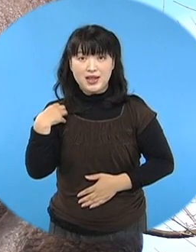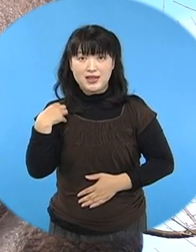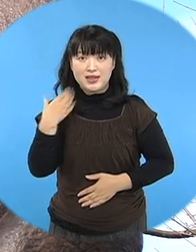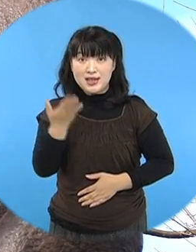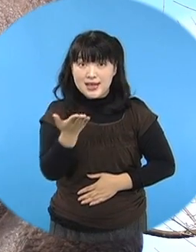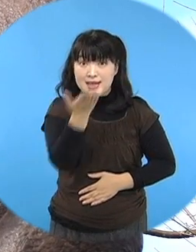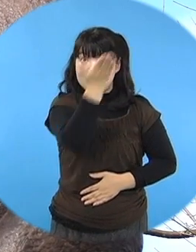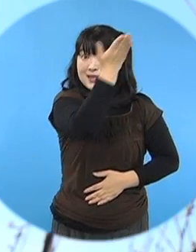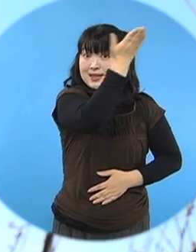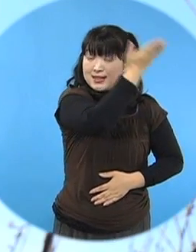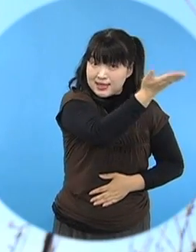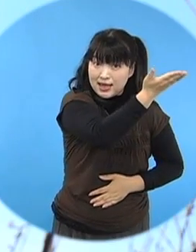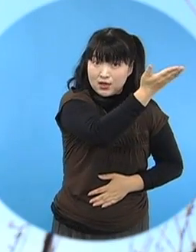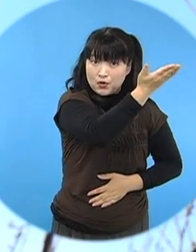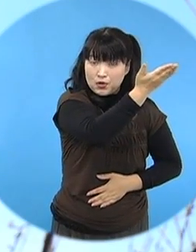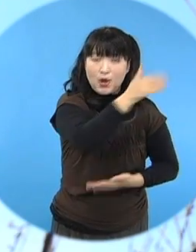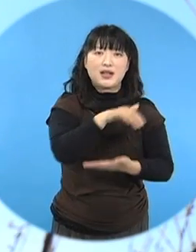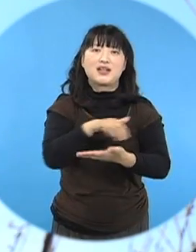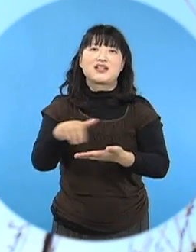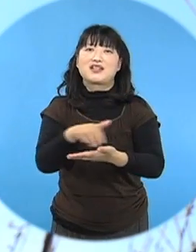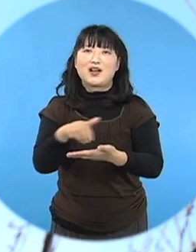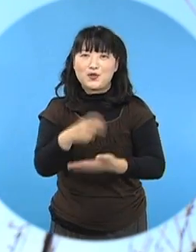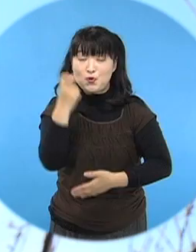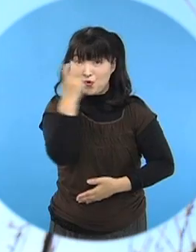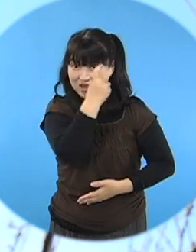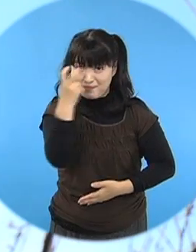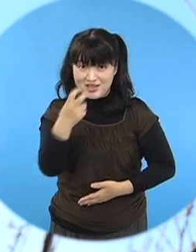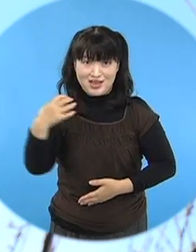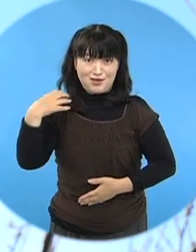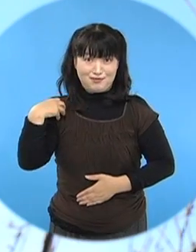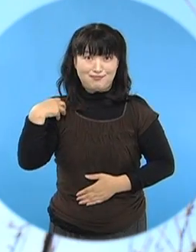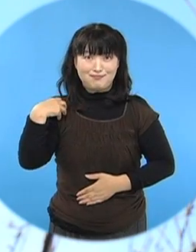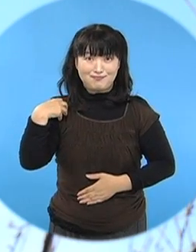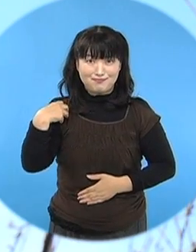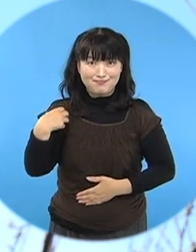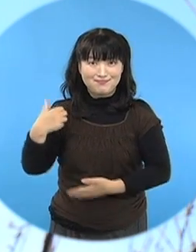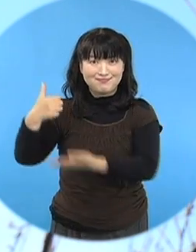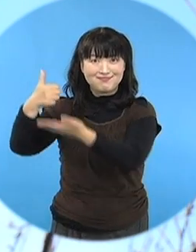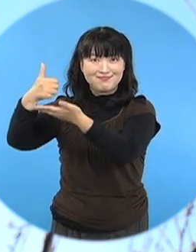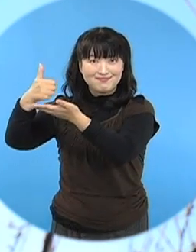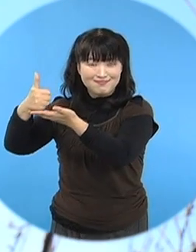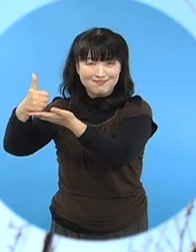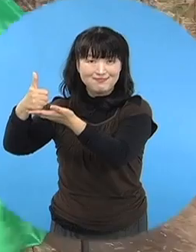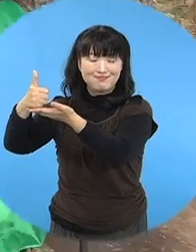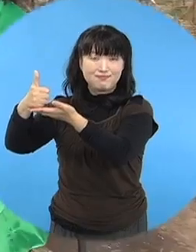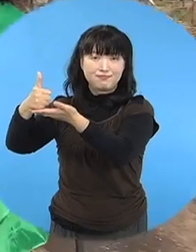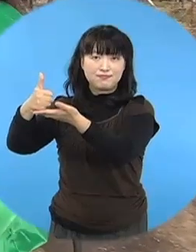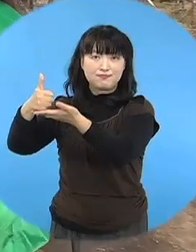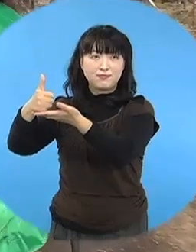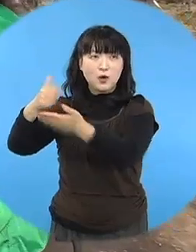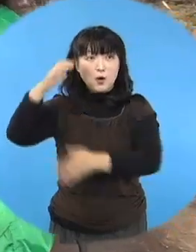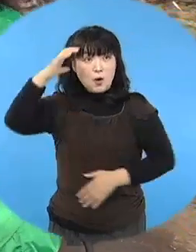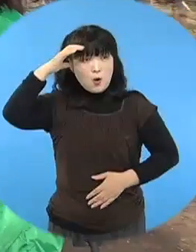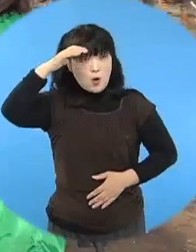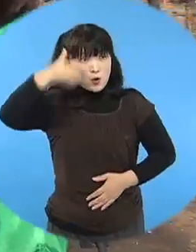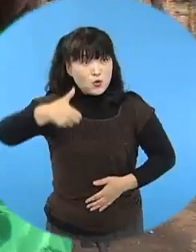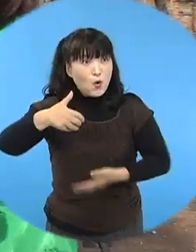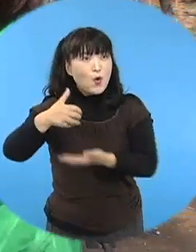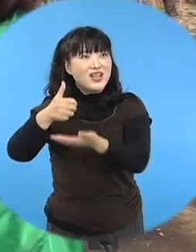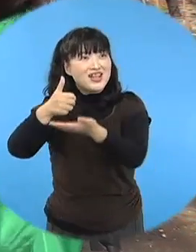は勘定吟味役というすごい役にまでなった人物です。 すごい方です